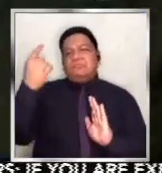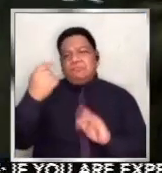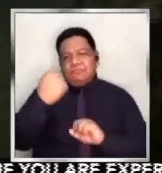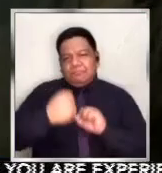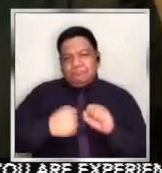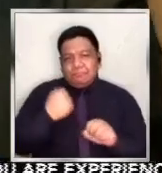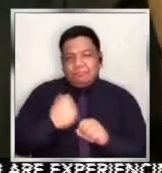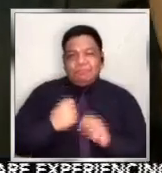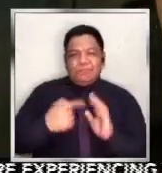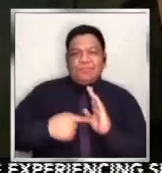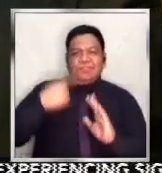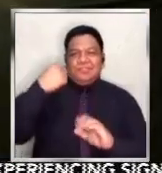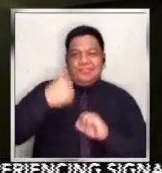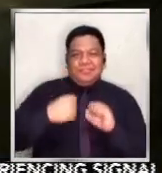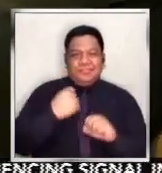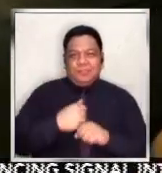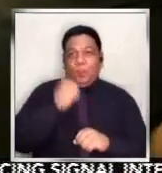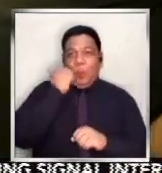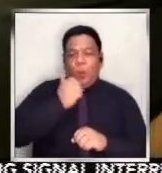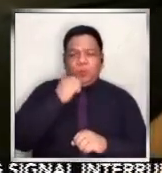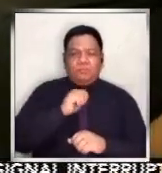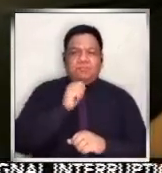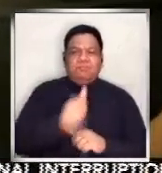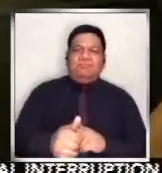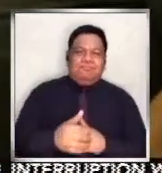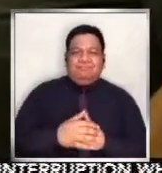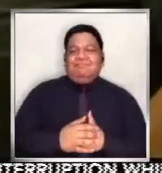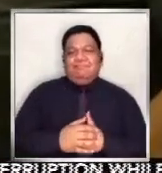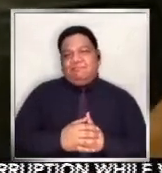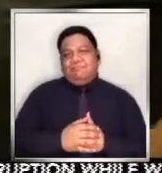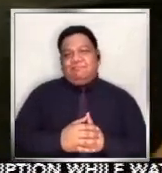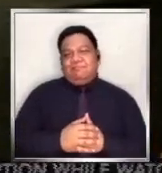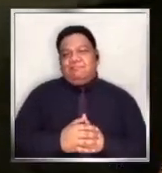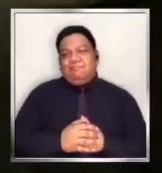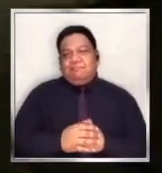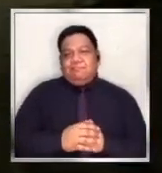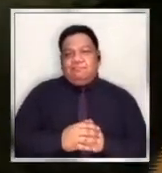once a year lang naman, hindi naman lagi. Bernadette Reyes, Nakatutok, 24 Oras.